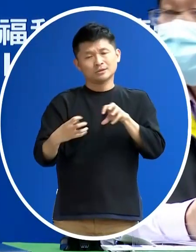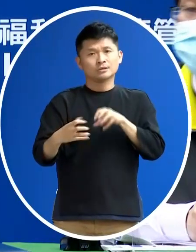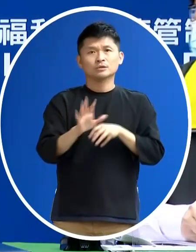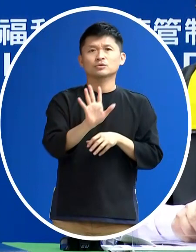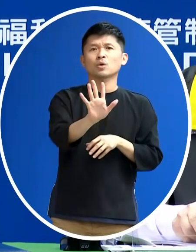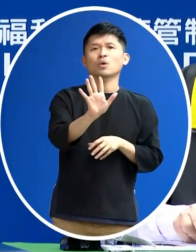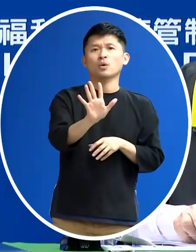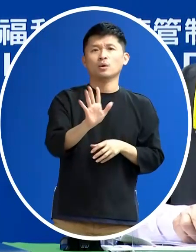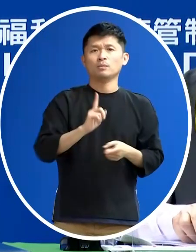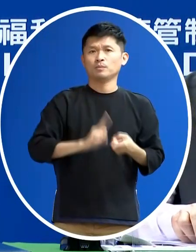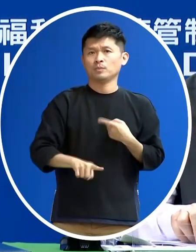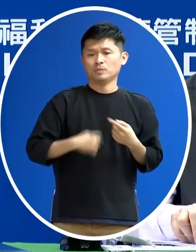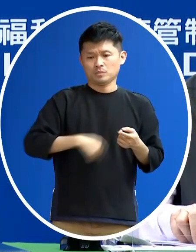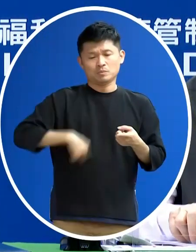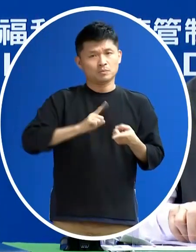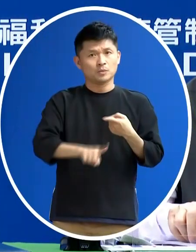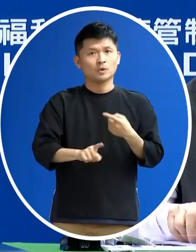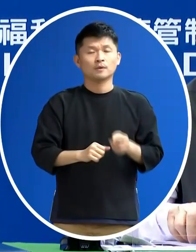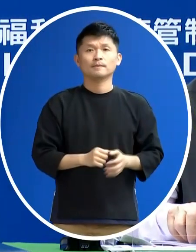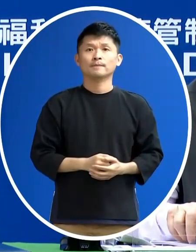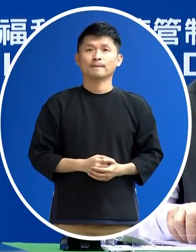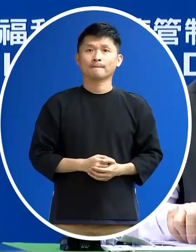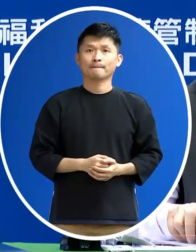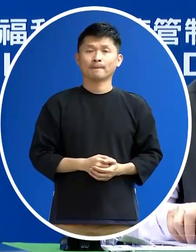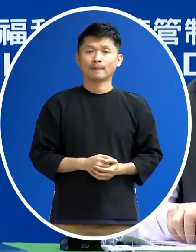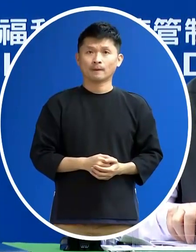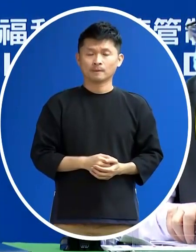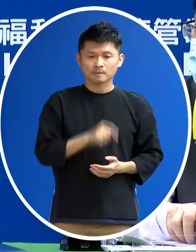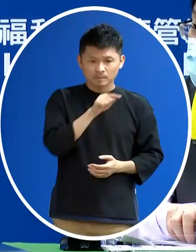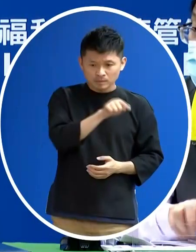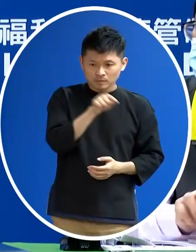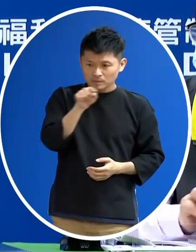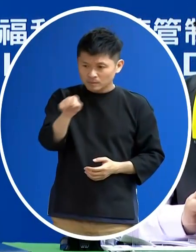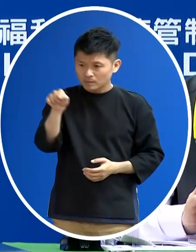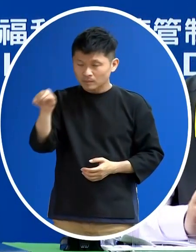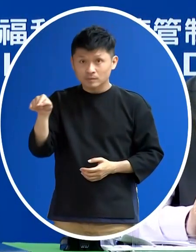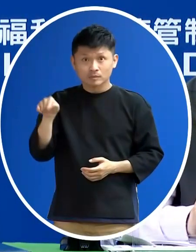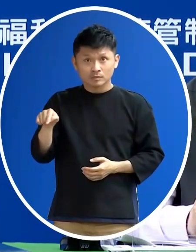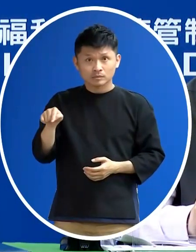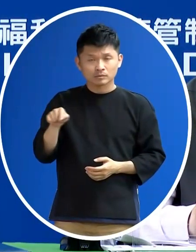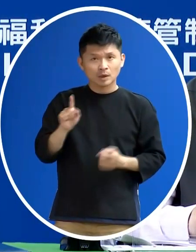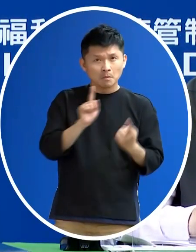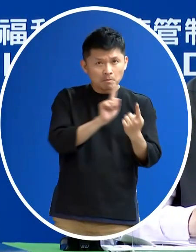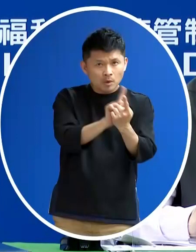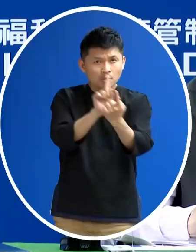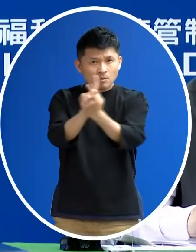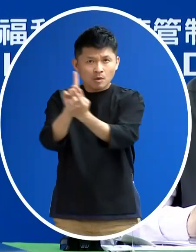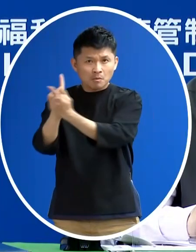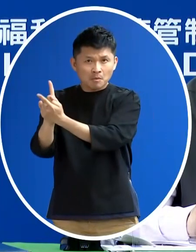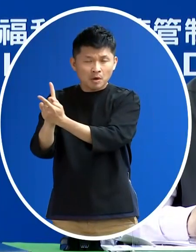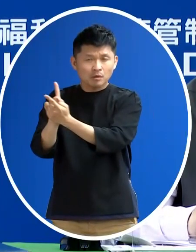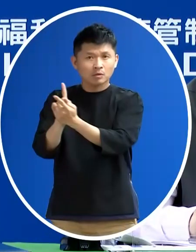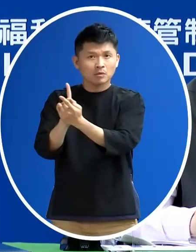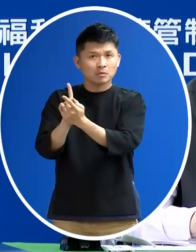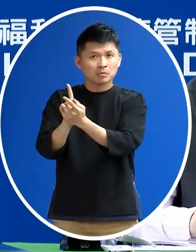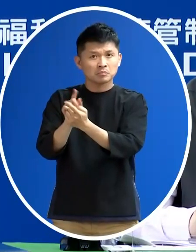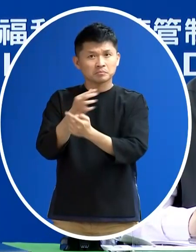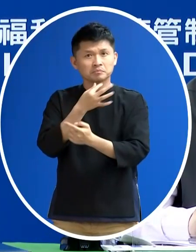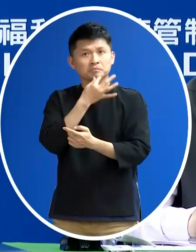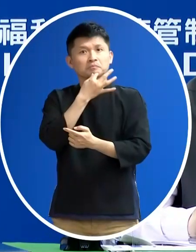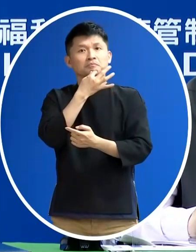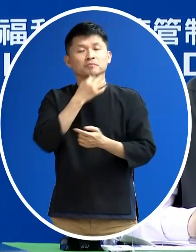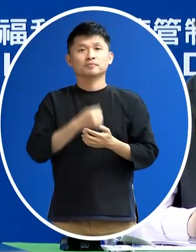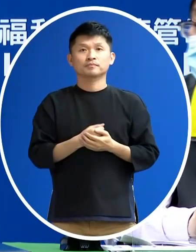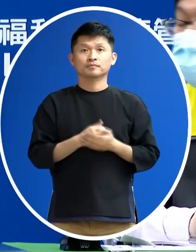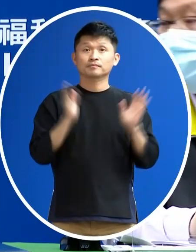形，好，那所以这正好他们之间有他的一个接触的关系在，那这